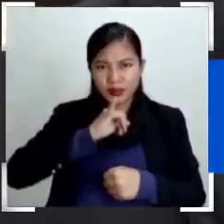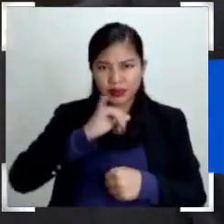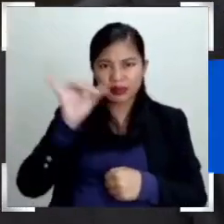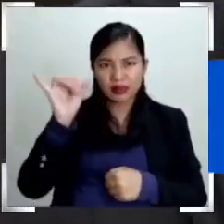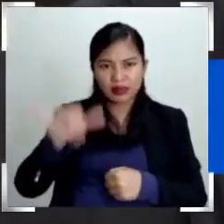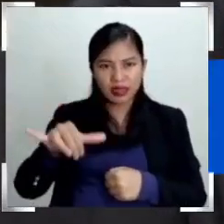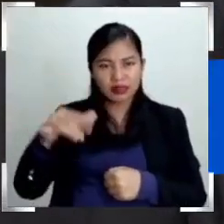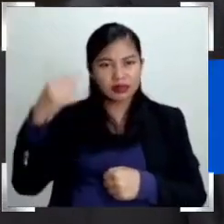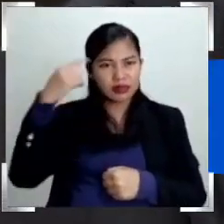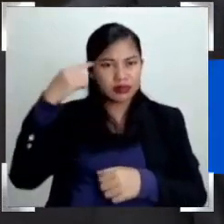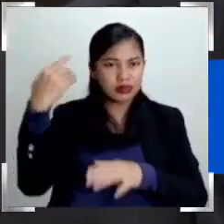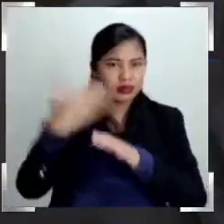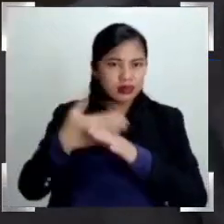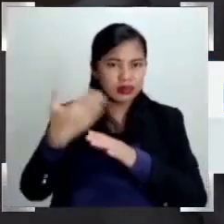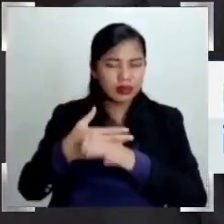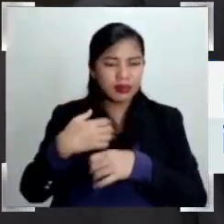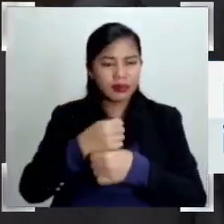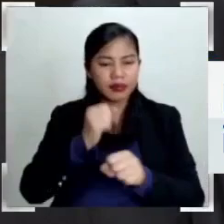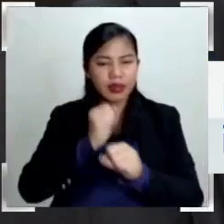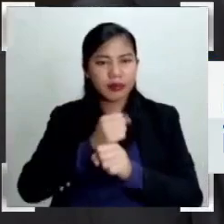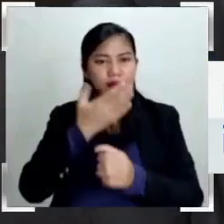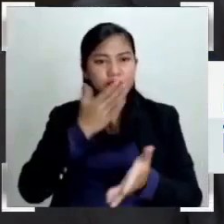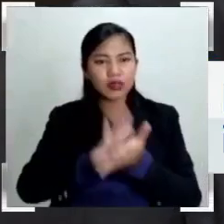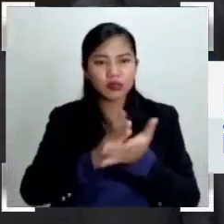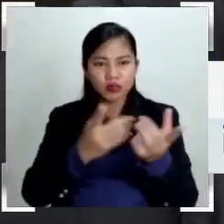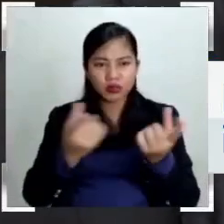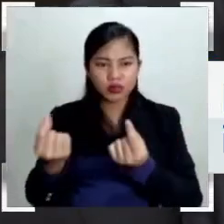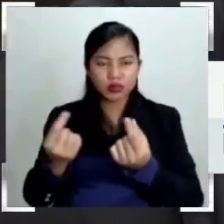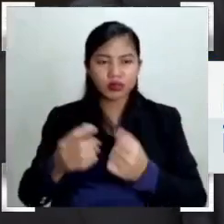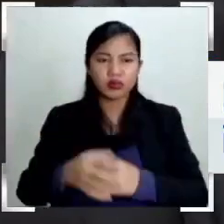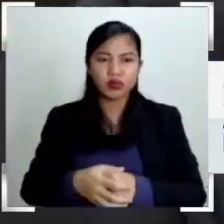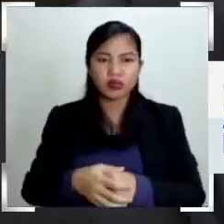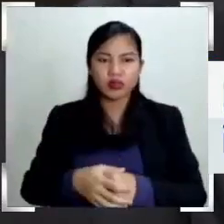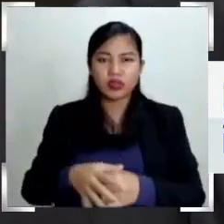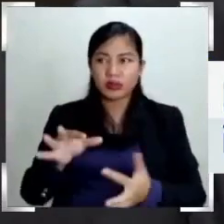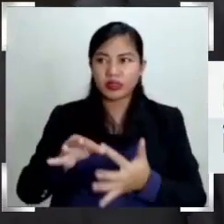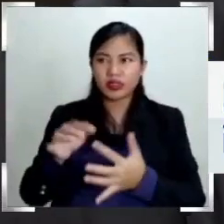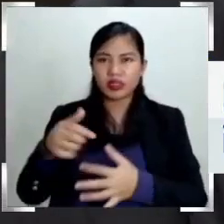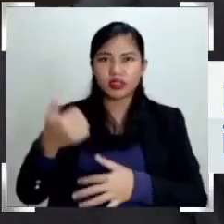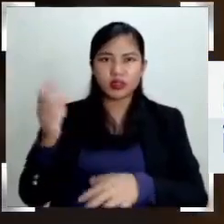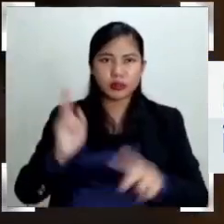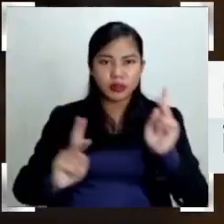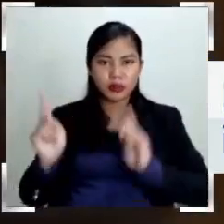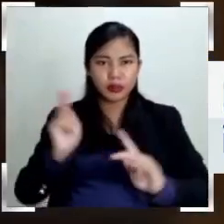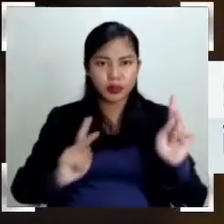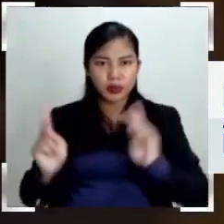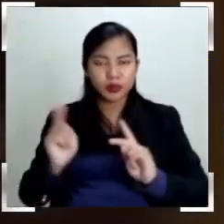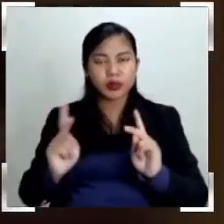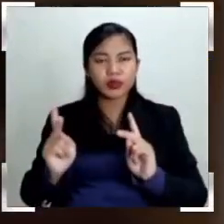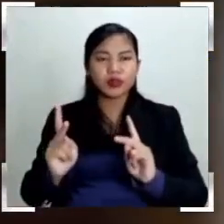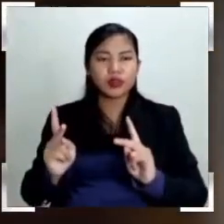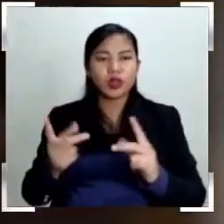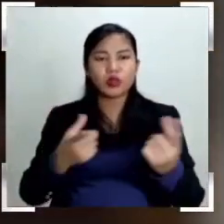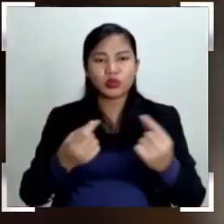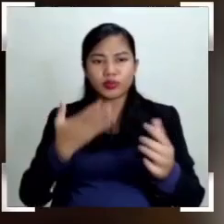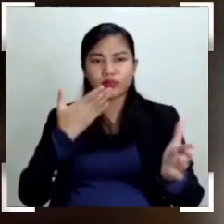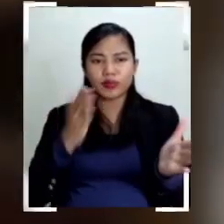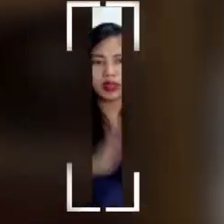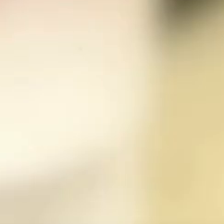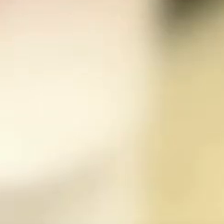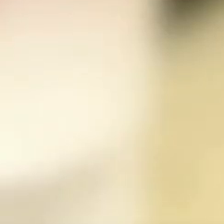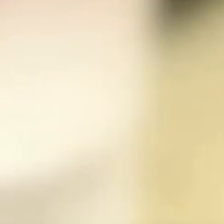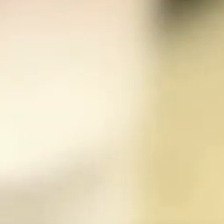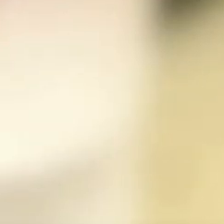po ng mga bagay na hindi maganda. Lalo na sa mga ibang tao, nakakagawa na rin ng mga krimen. Ako si Oscar Oida, ang